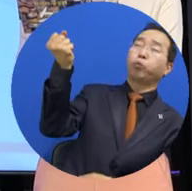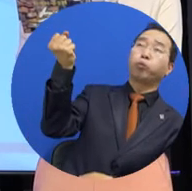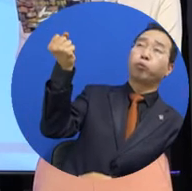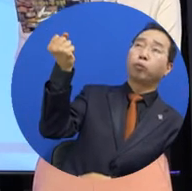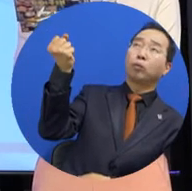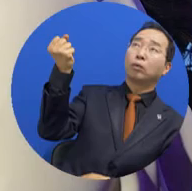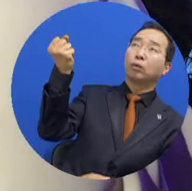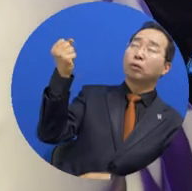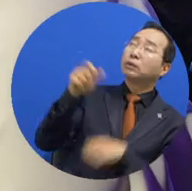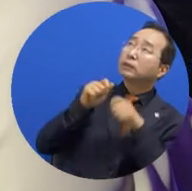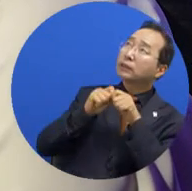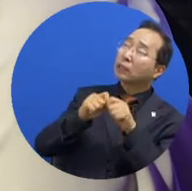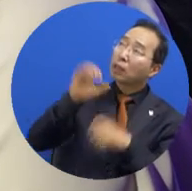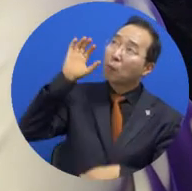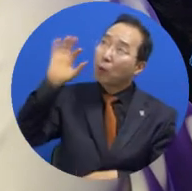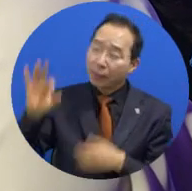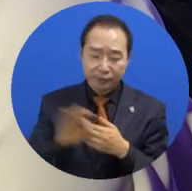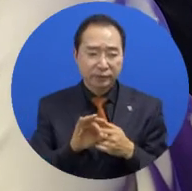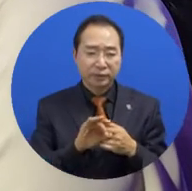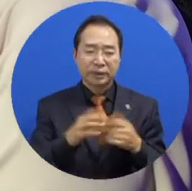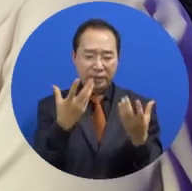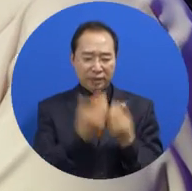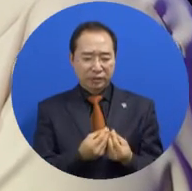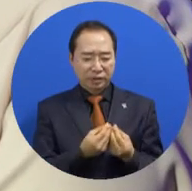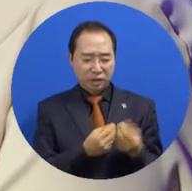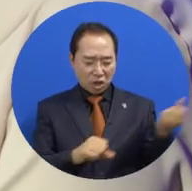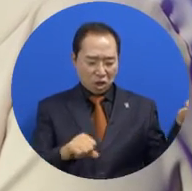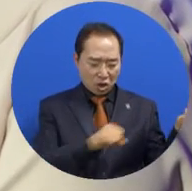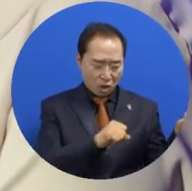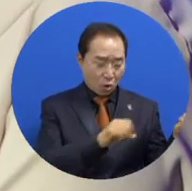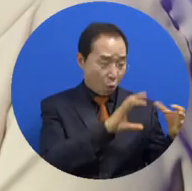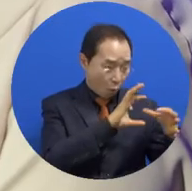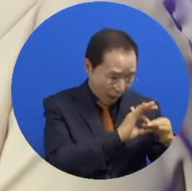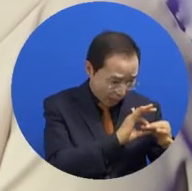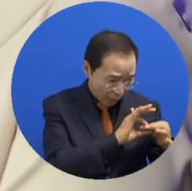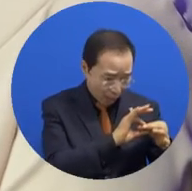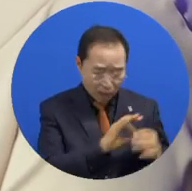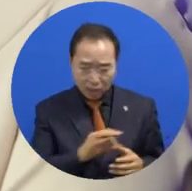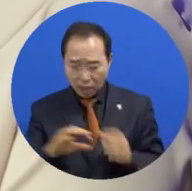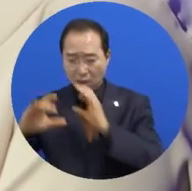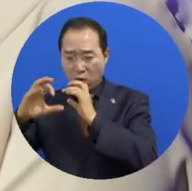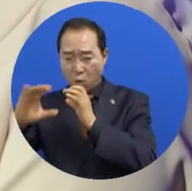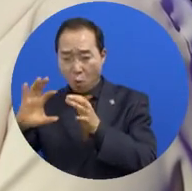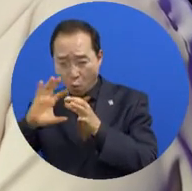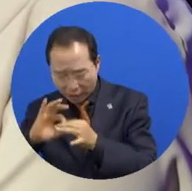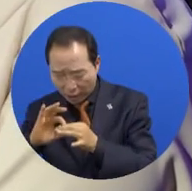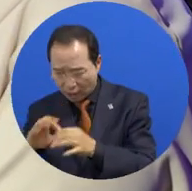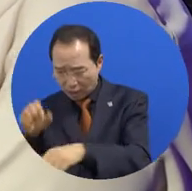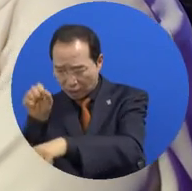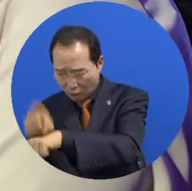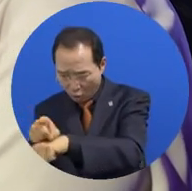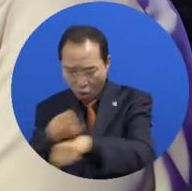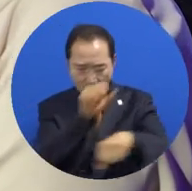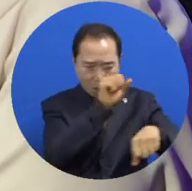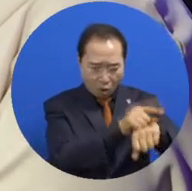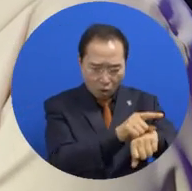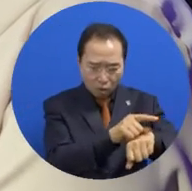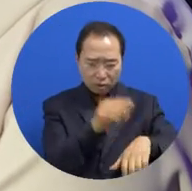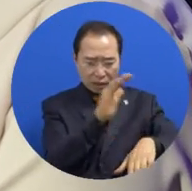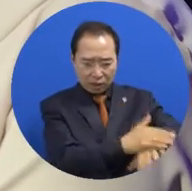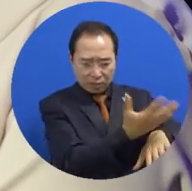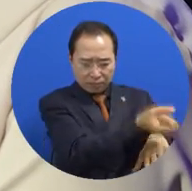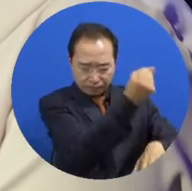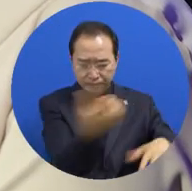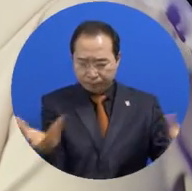있다. 자세히 들어보면 현악은 현악이고 관악은 관악이다. 저마다의